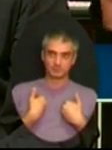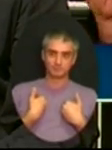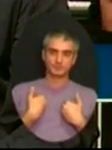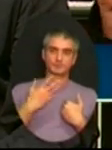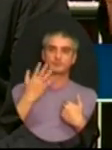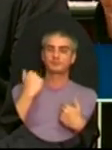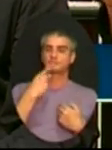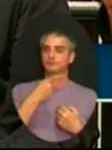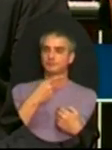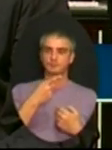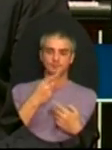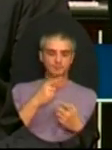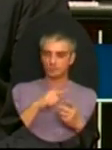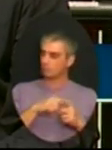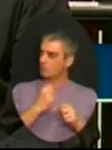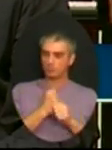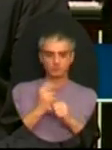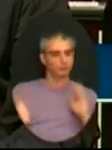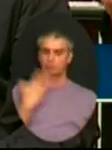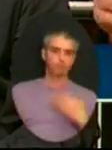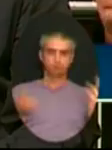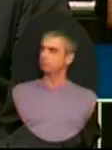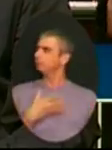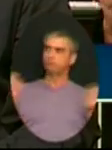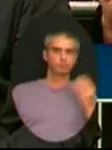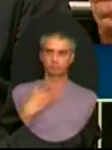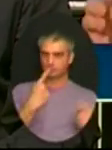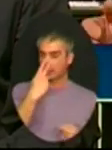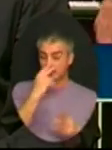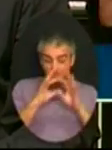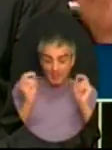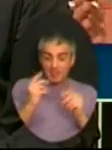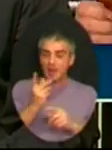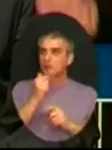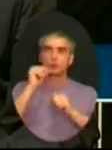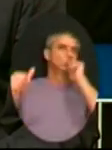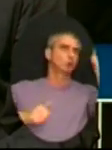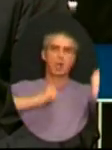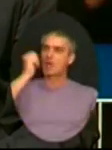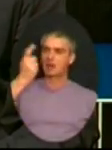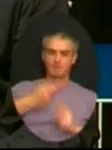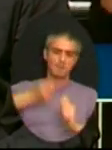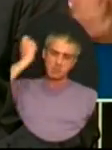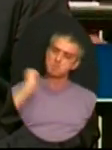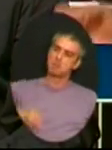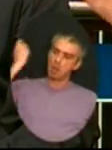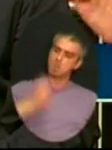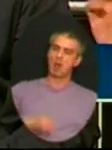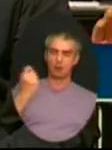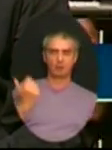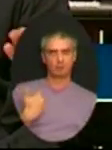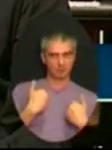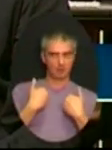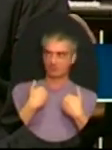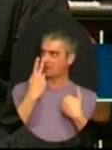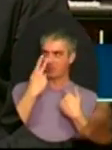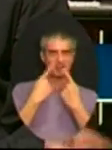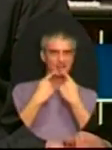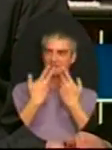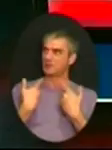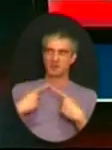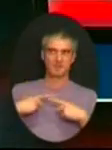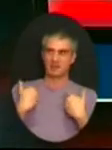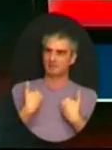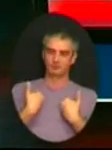הייתה קצרה על ההדק, זה לא תיאור, זה היה פשוט, את ראית, מתחילת הדיון הוא צועק ומחזיק את הפטיש ביד. רציתי שאני אתן איזה כותרת